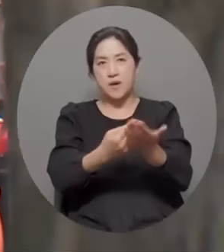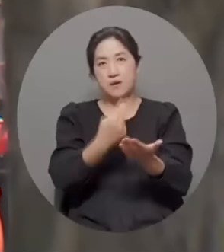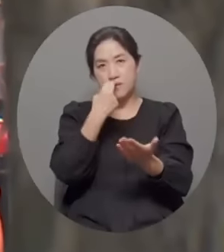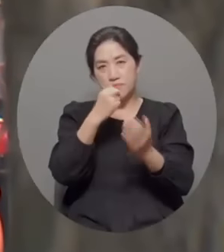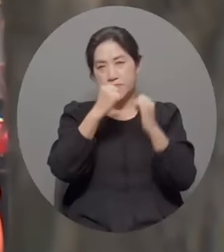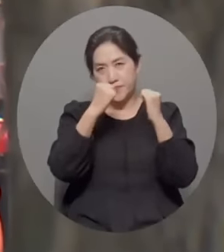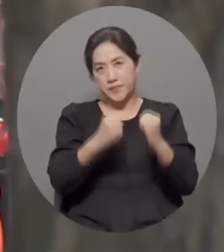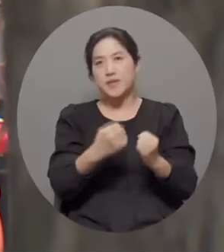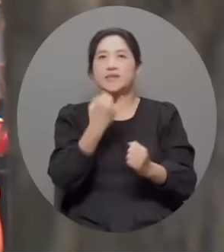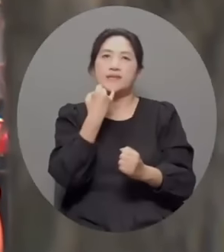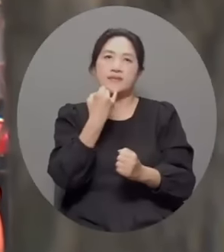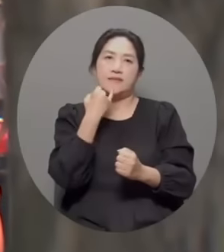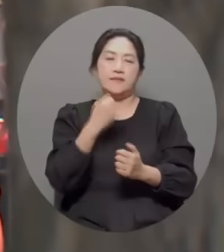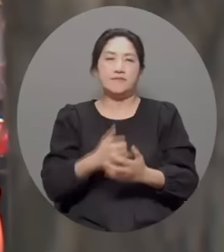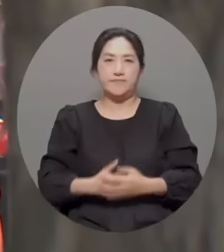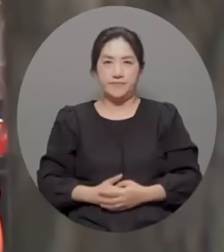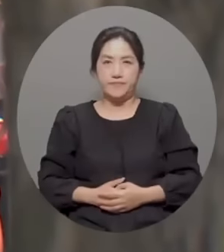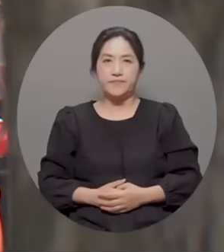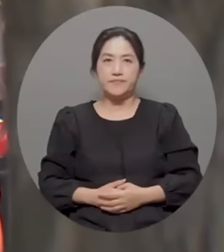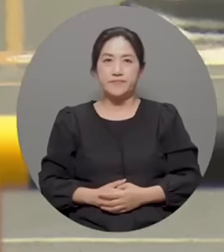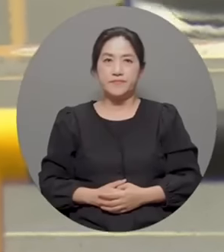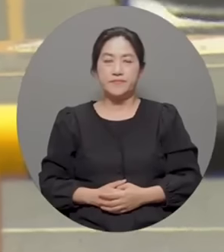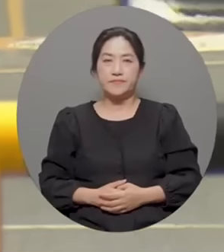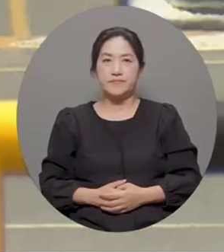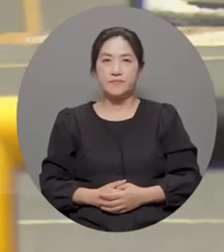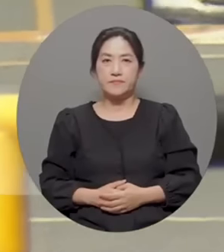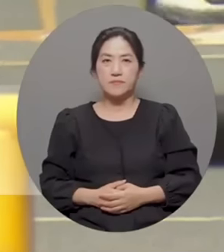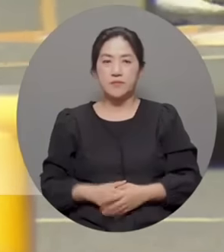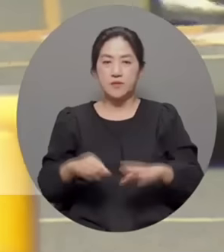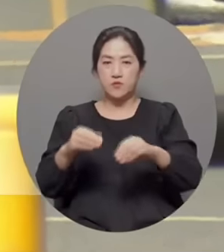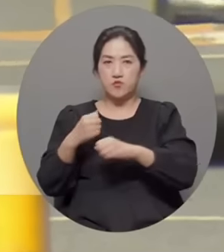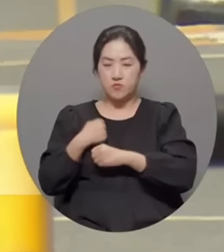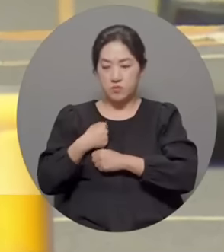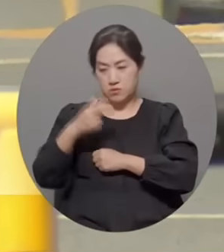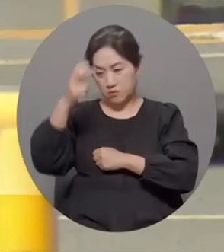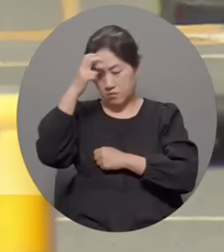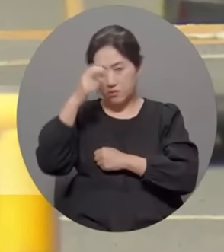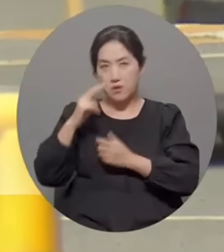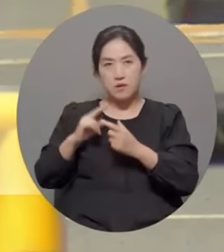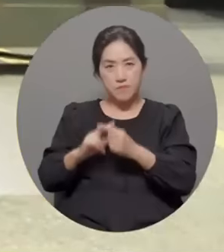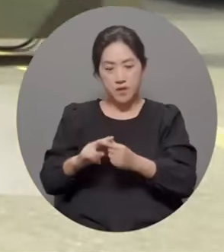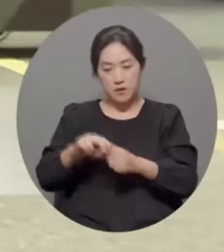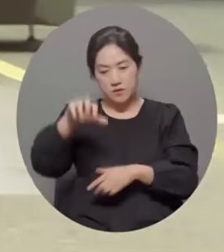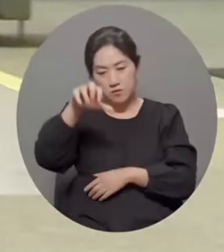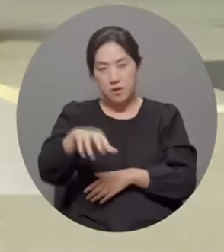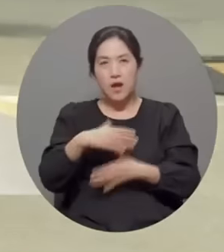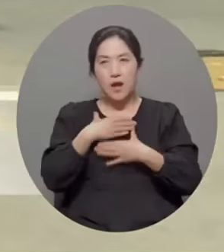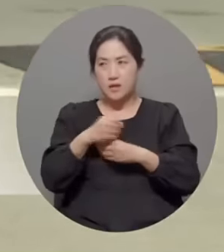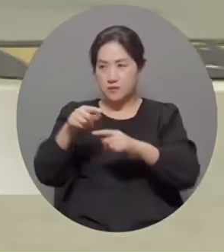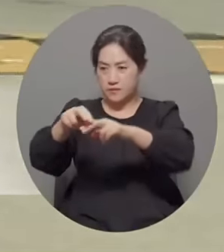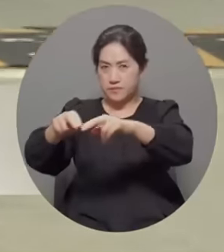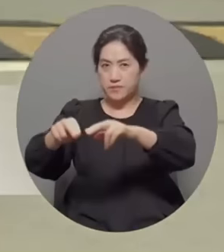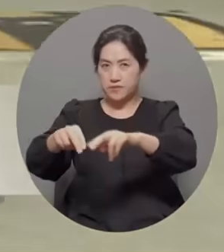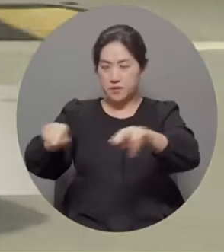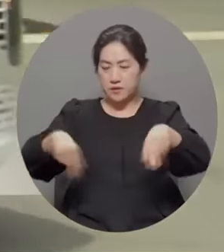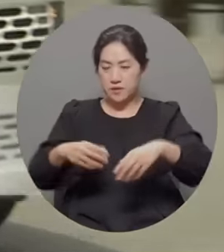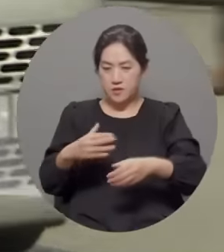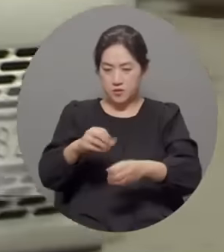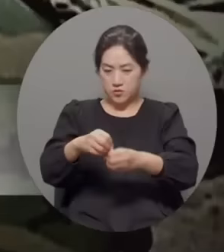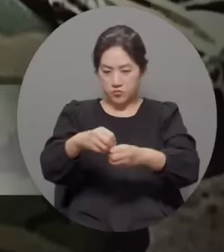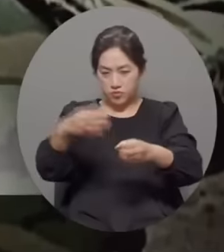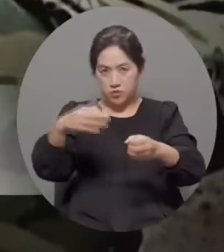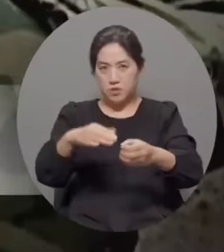생명에는 지장이 없는 것으로 확인됐습니다. 육군은 경찰과 함께 현장의 안전통제나 수류탄의 품질